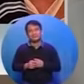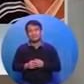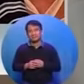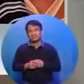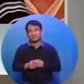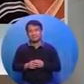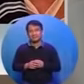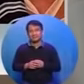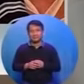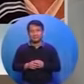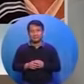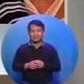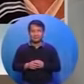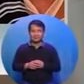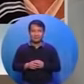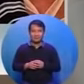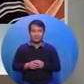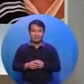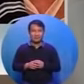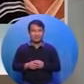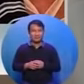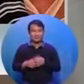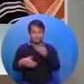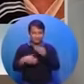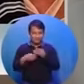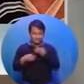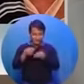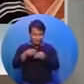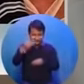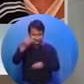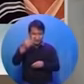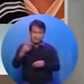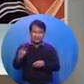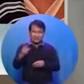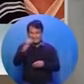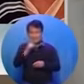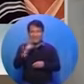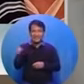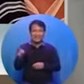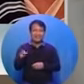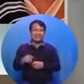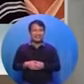Okay. Op! Malapit na, malapit na. Ilan taon po kay ma'am?